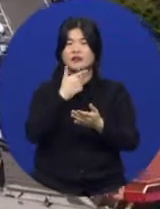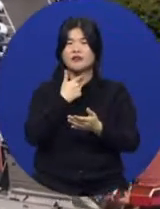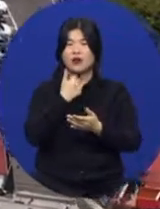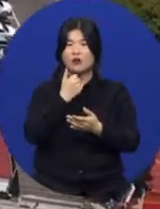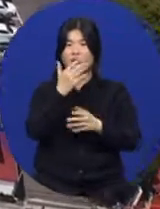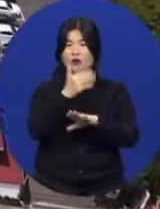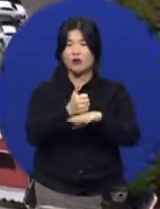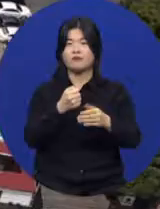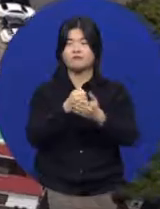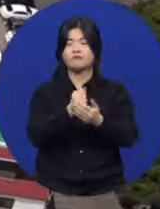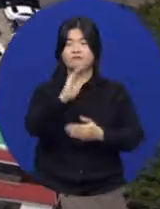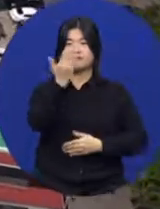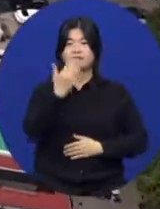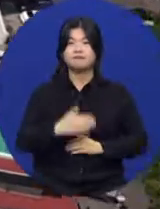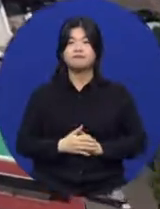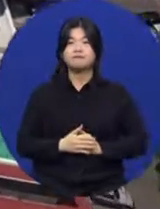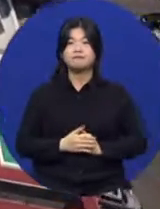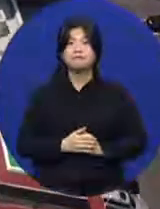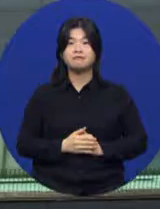결론 내렸습니다